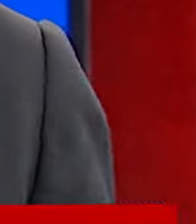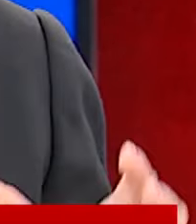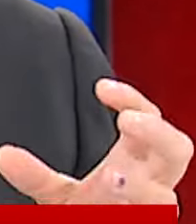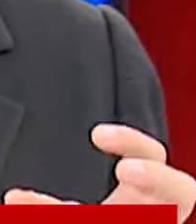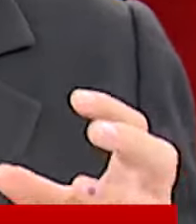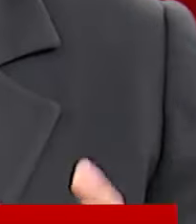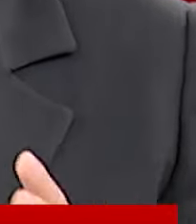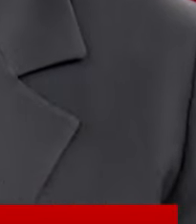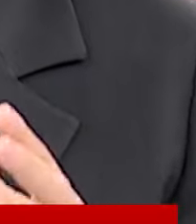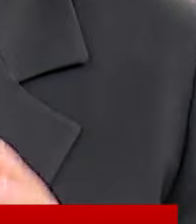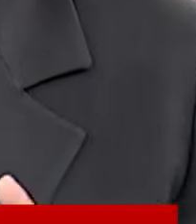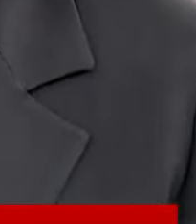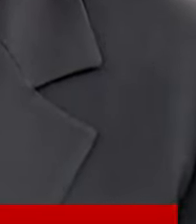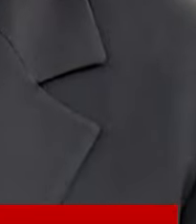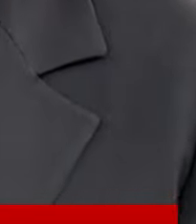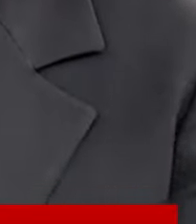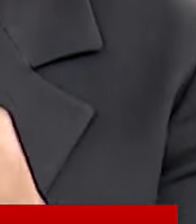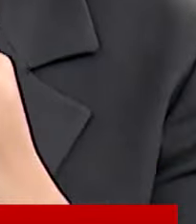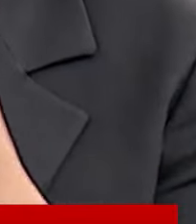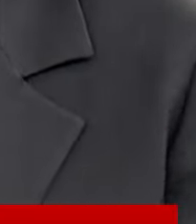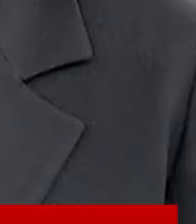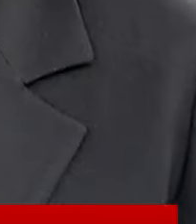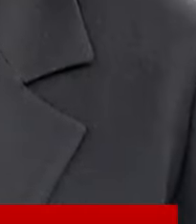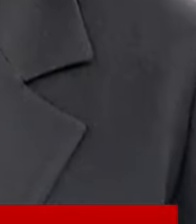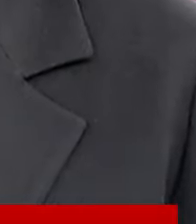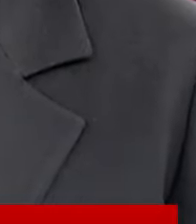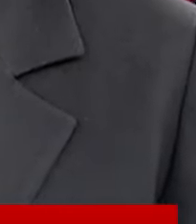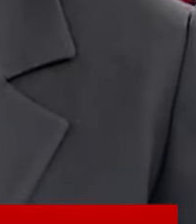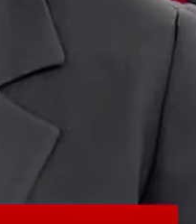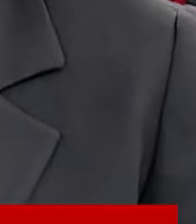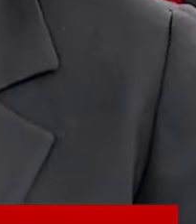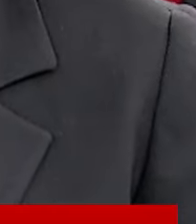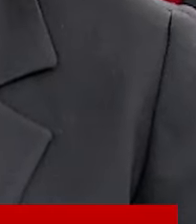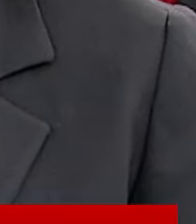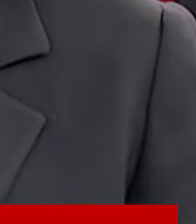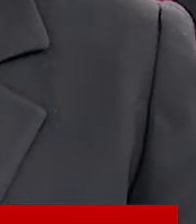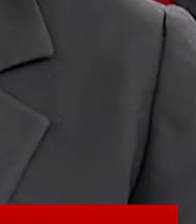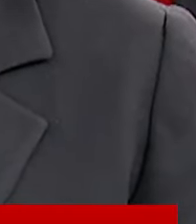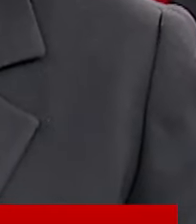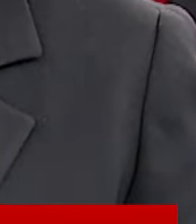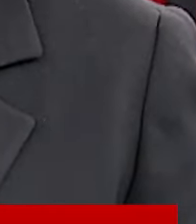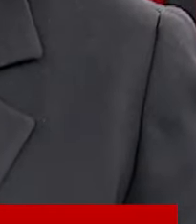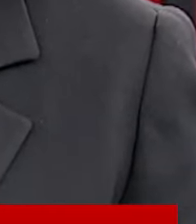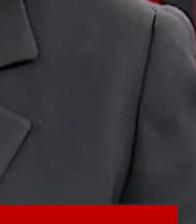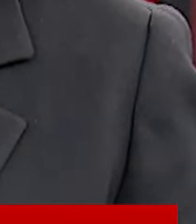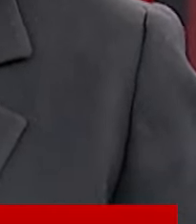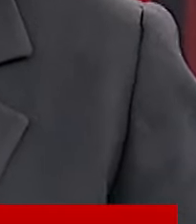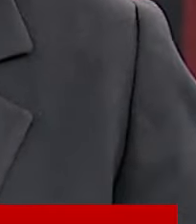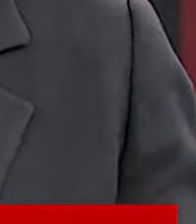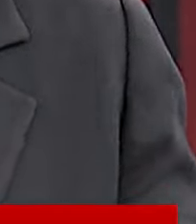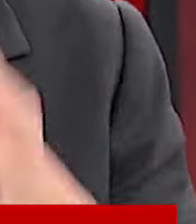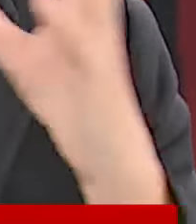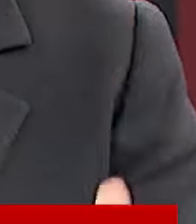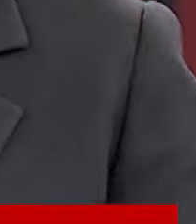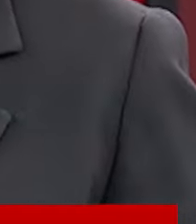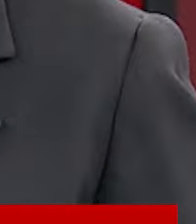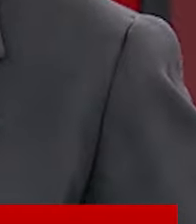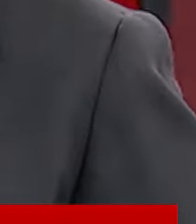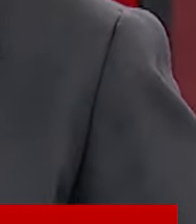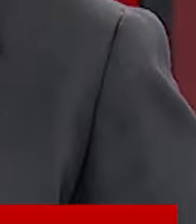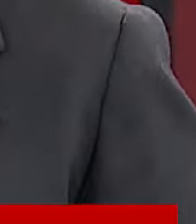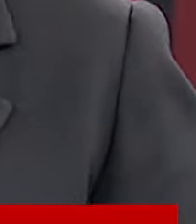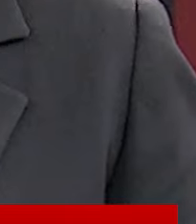lazım sosyal güvenlik sistemi Türkiye'deki emeklilik sistemi artık yama tutmuyor Biz iktidara geldiğimizde yeni bir